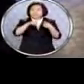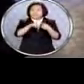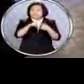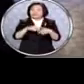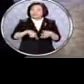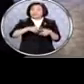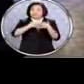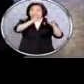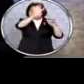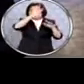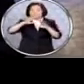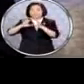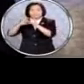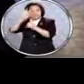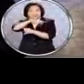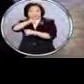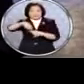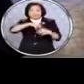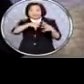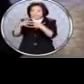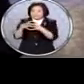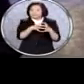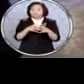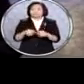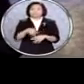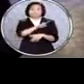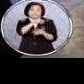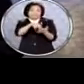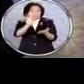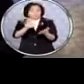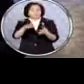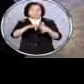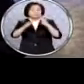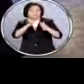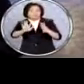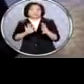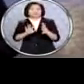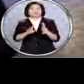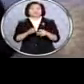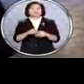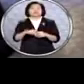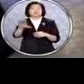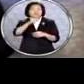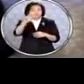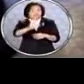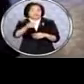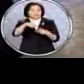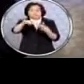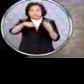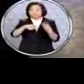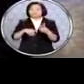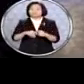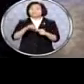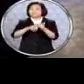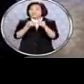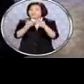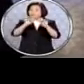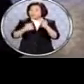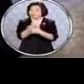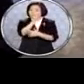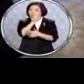台湾共识吗？如果你对不统不独不武一中各表这么有自信的话，那你不能够把它拿